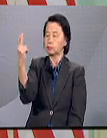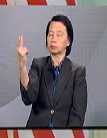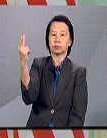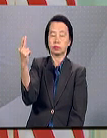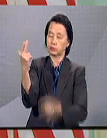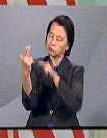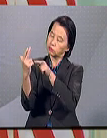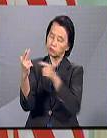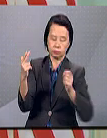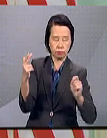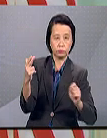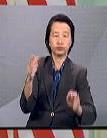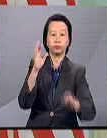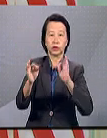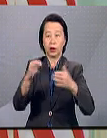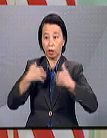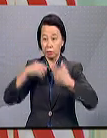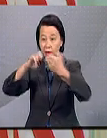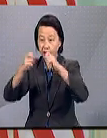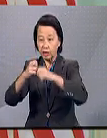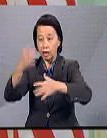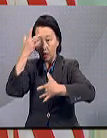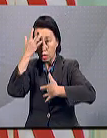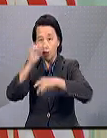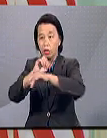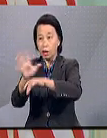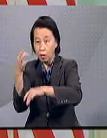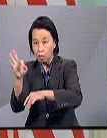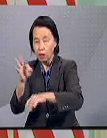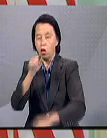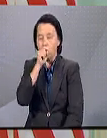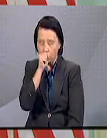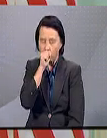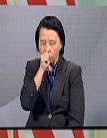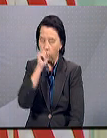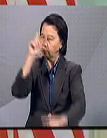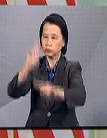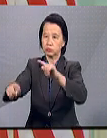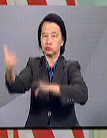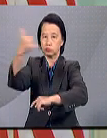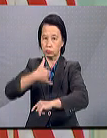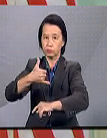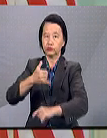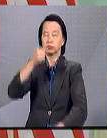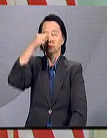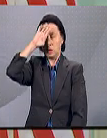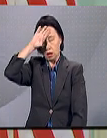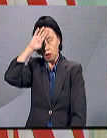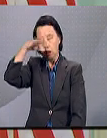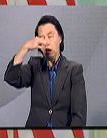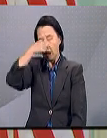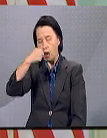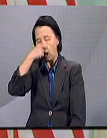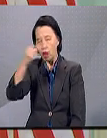membenarkan mereka yang bergejala untuk hadir. Sebagai contoh, mereka yang batuk, demam sesama dan sebagainya